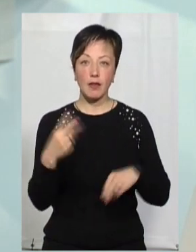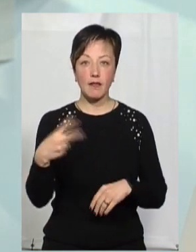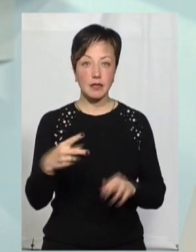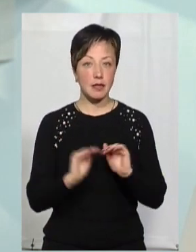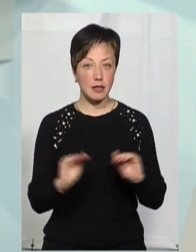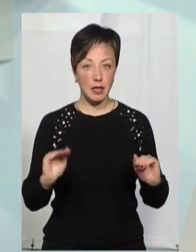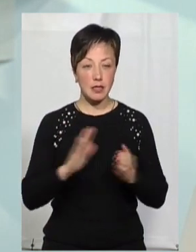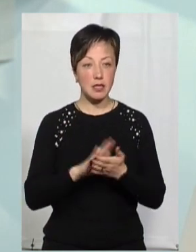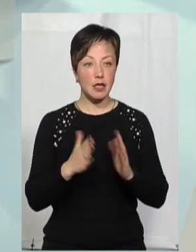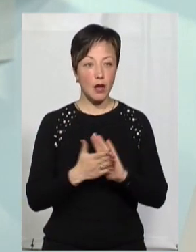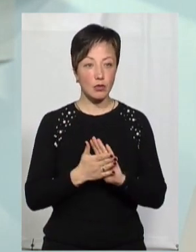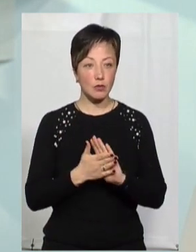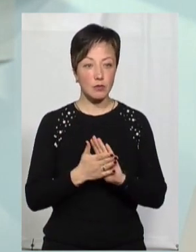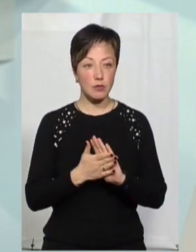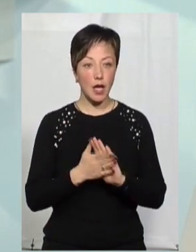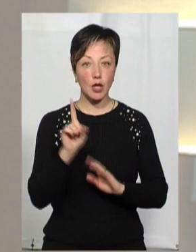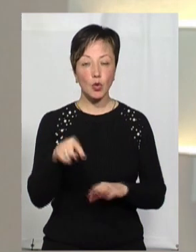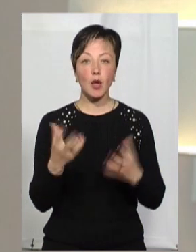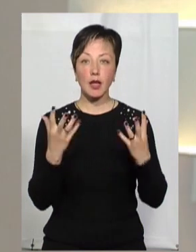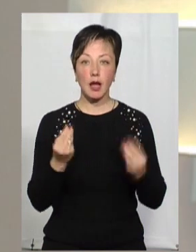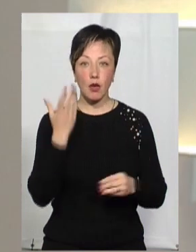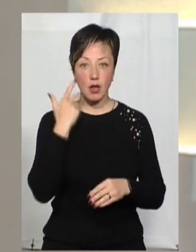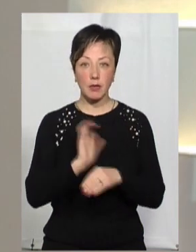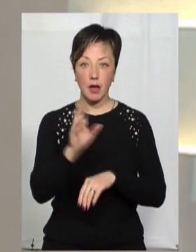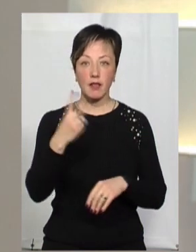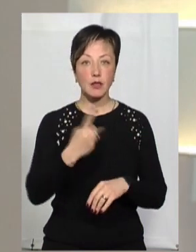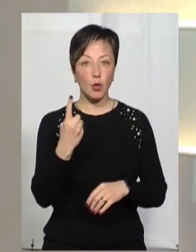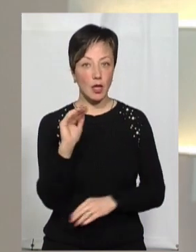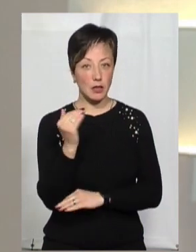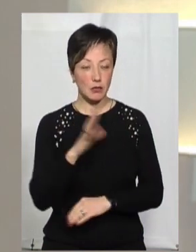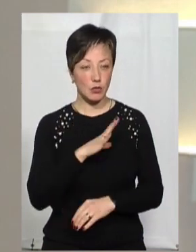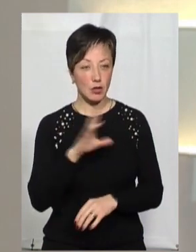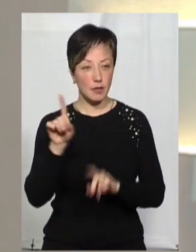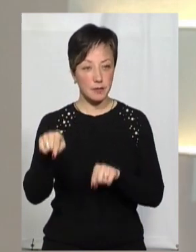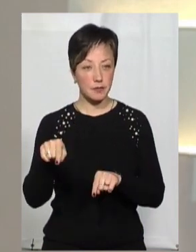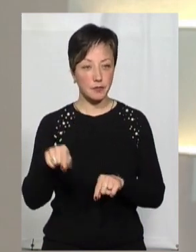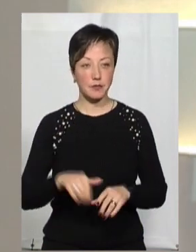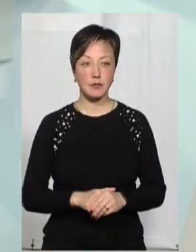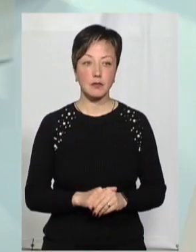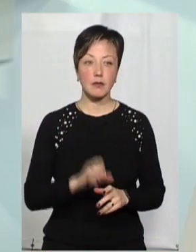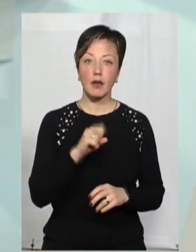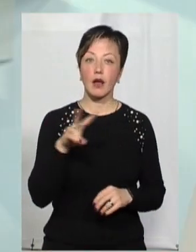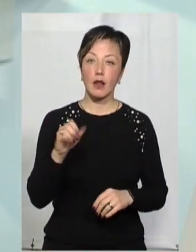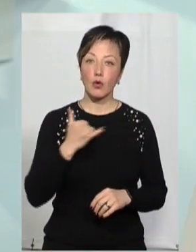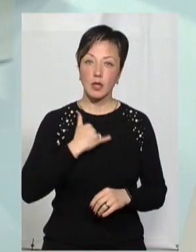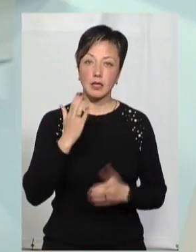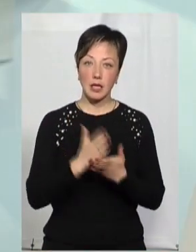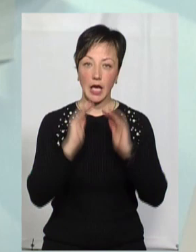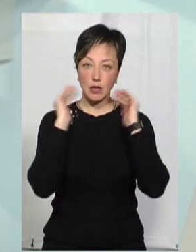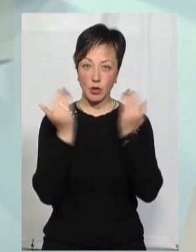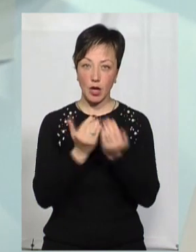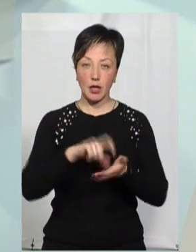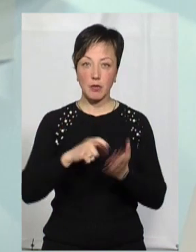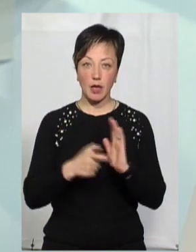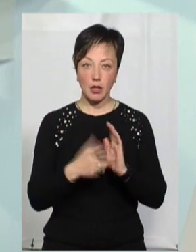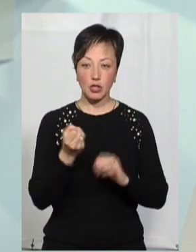дітей. Станом на той день, коли ми направляли, там була 21 дитина. Але в нас там є ізолятор, це кімната